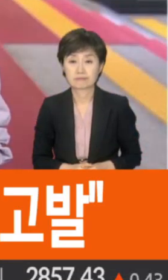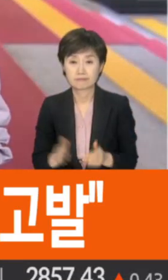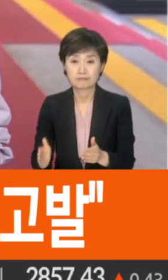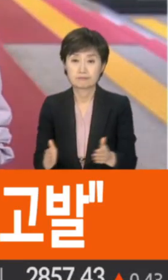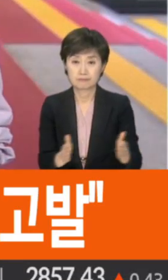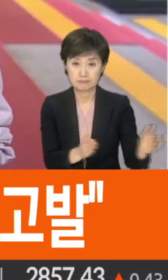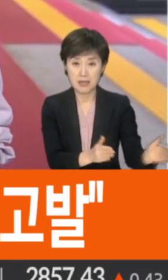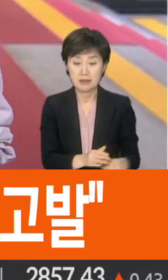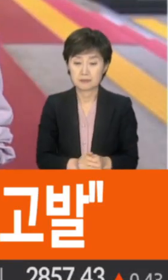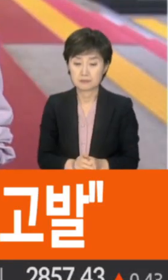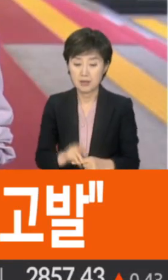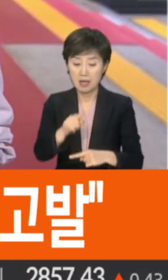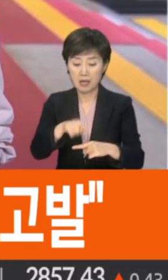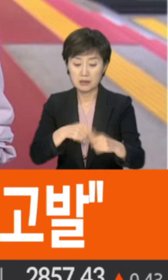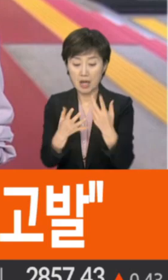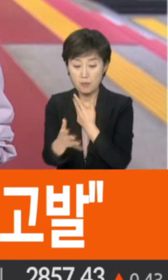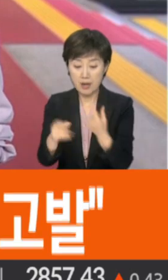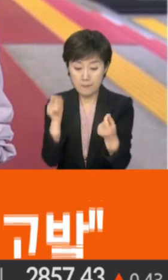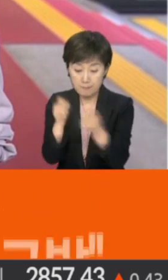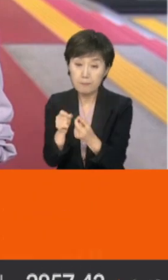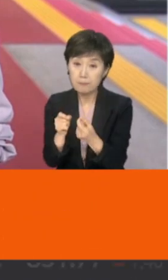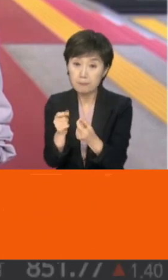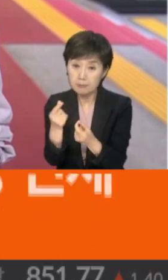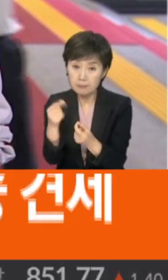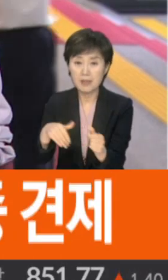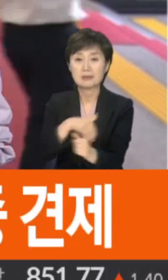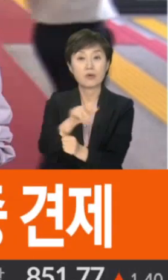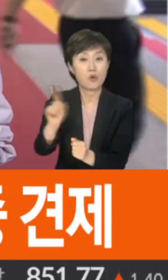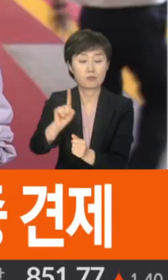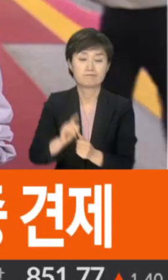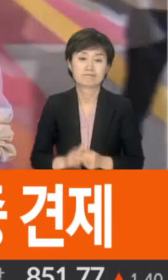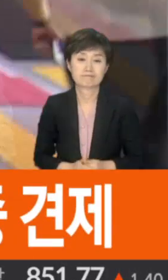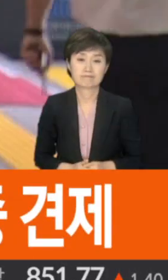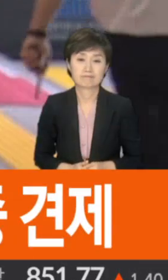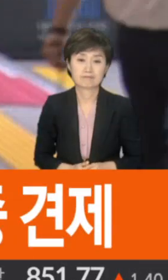네, 정 기자, 여야 전당대회 상황도 전해주시죠.